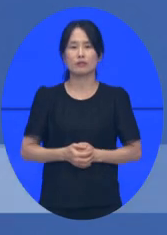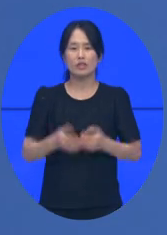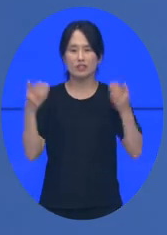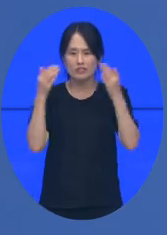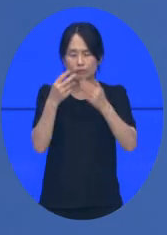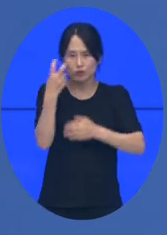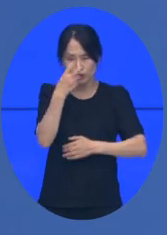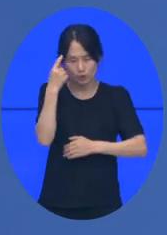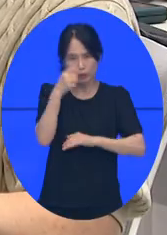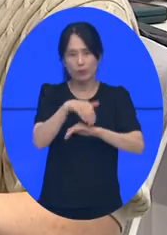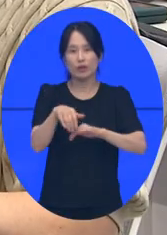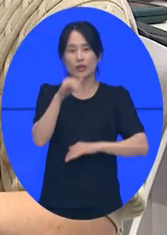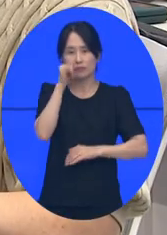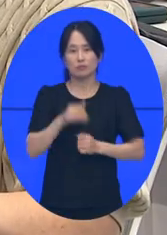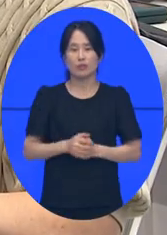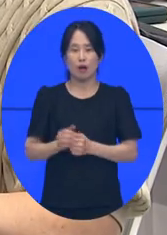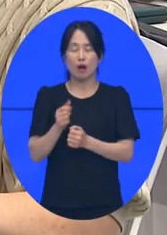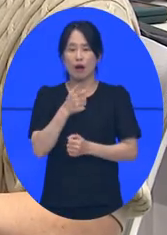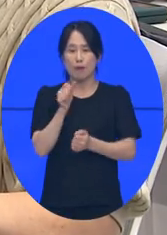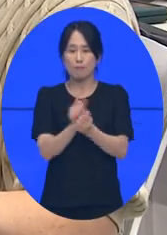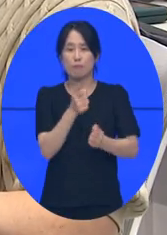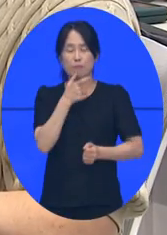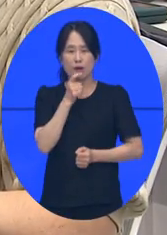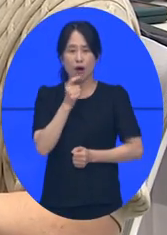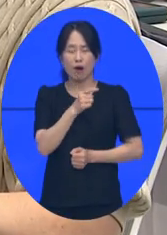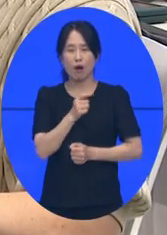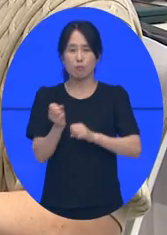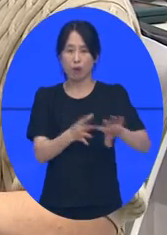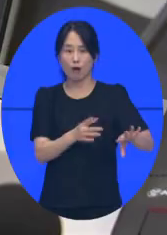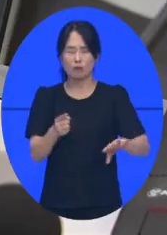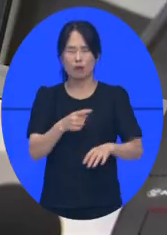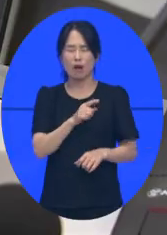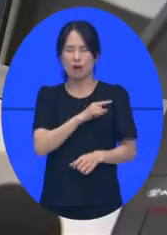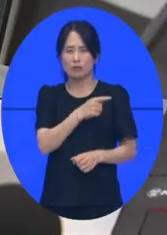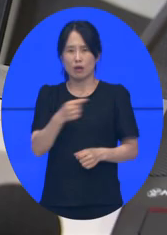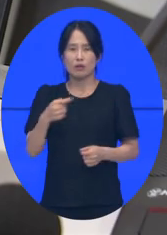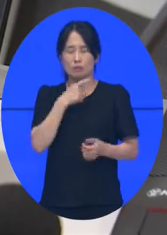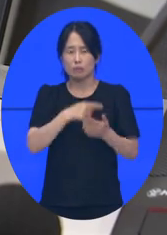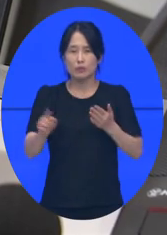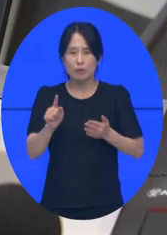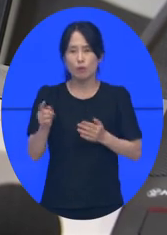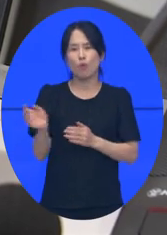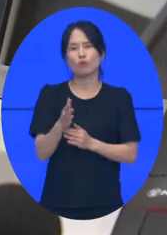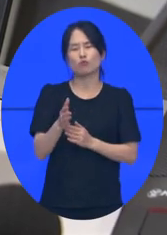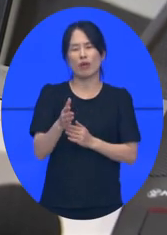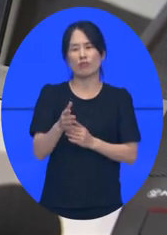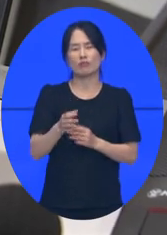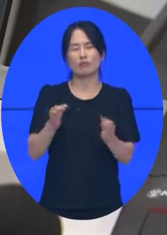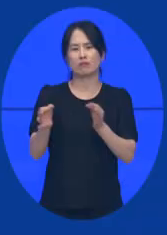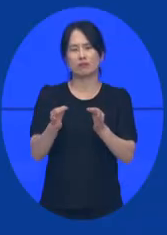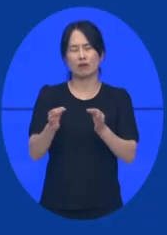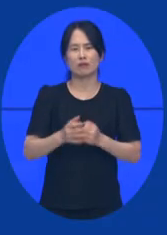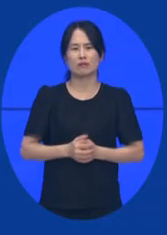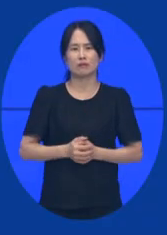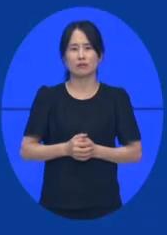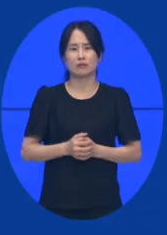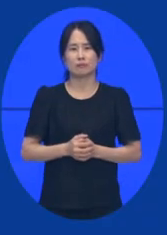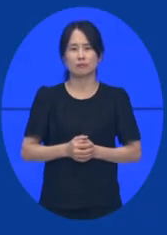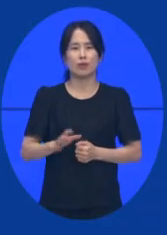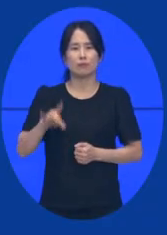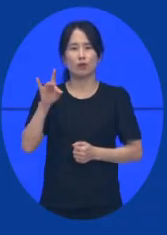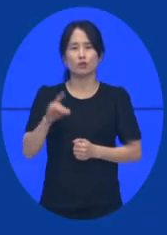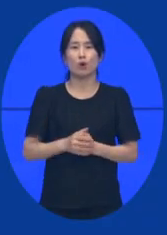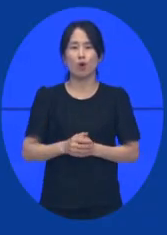집중 점검합니다. 오염수 방류로 가장 큰 피해를 입게 될 수산업계 지원을 위해서도 발벗고 나섰습니다. 먼저 소비